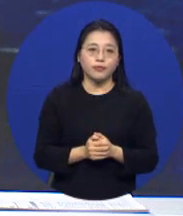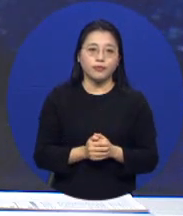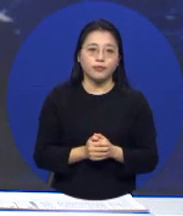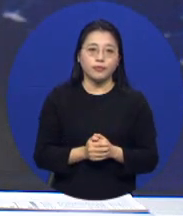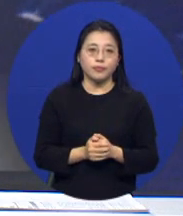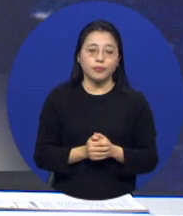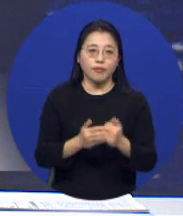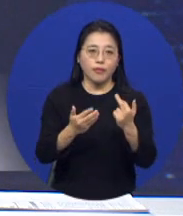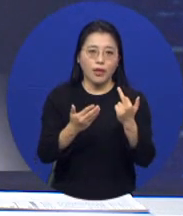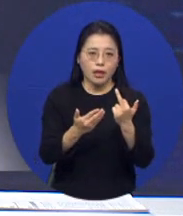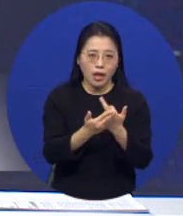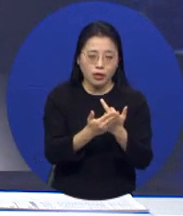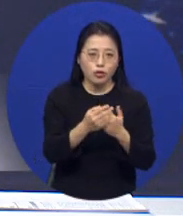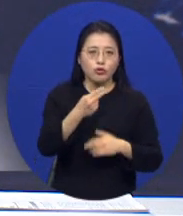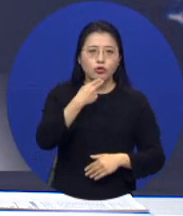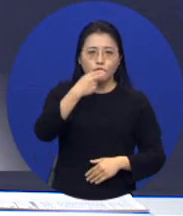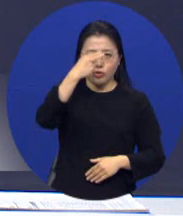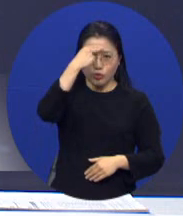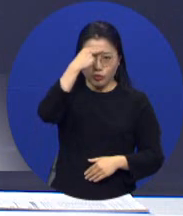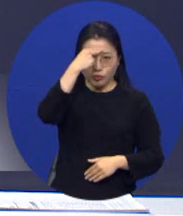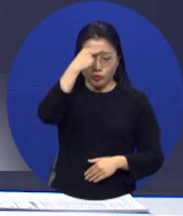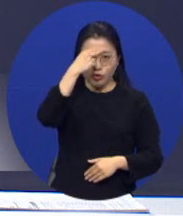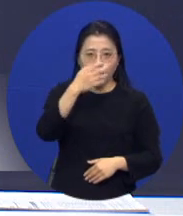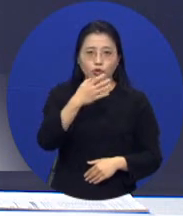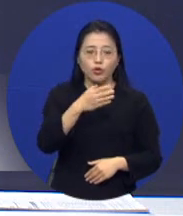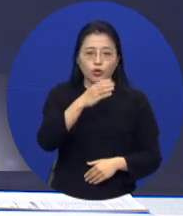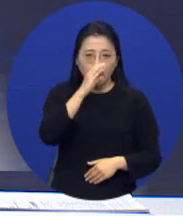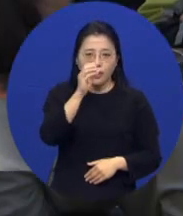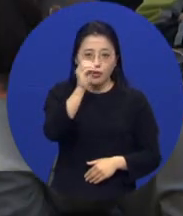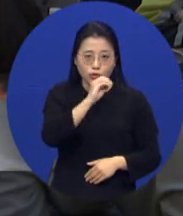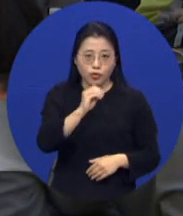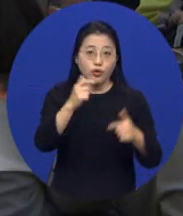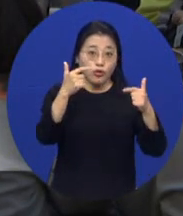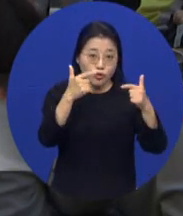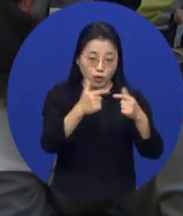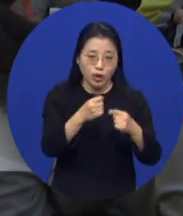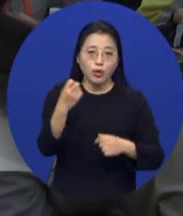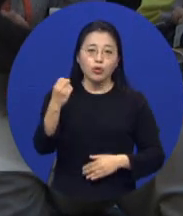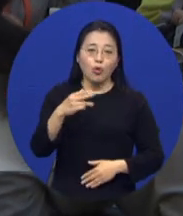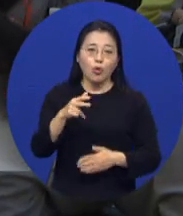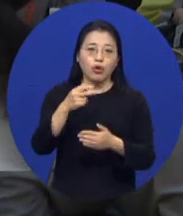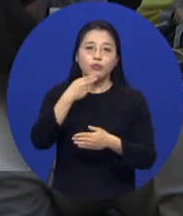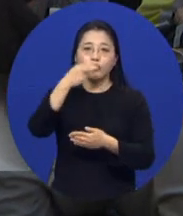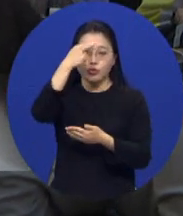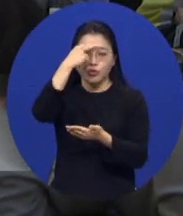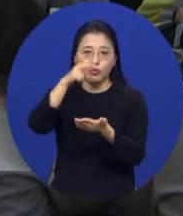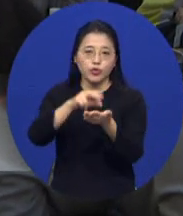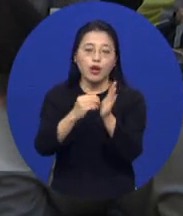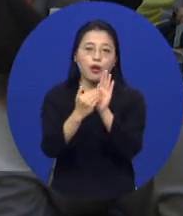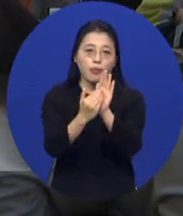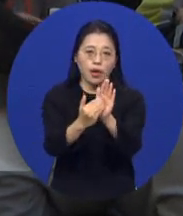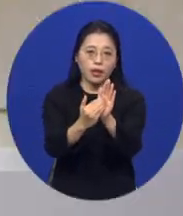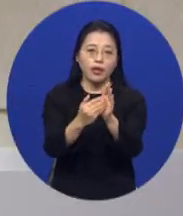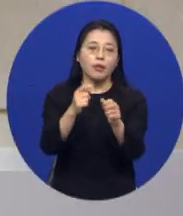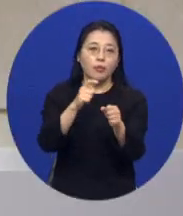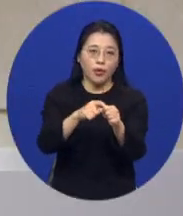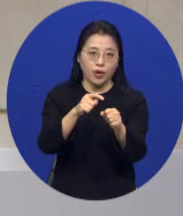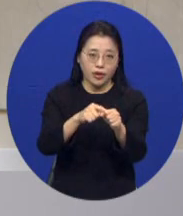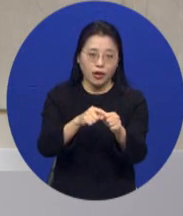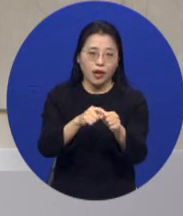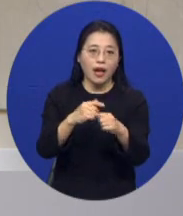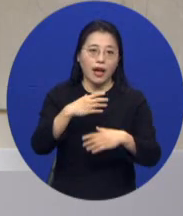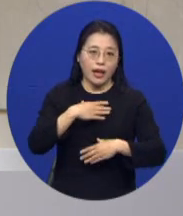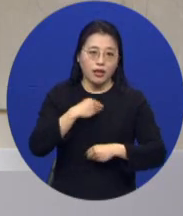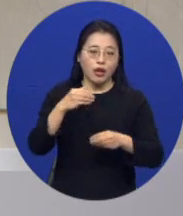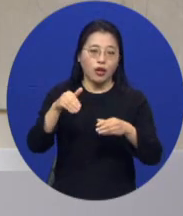제주의 높은 고위험 음주율을 줄이고 음주 사고를 예방하기 위한 음주 문학에선 안전